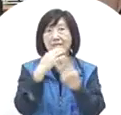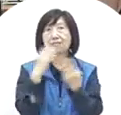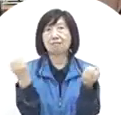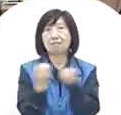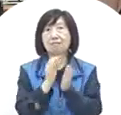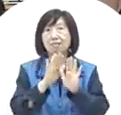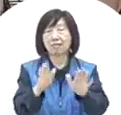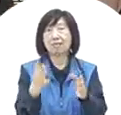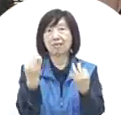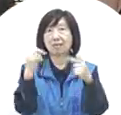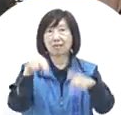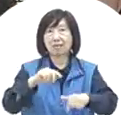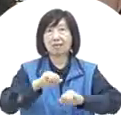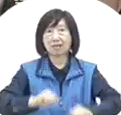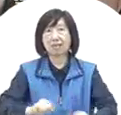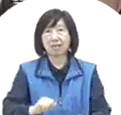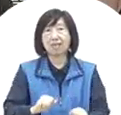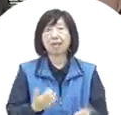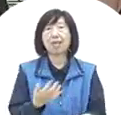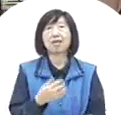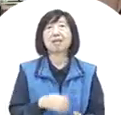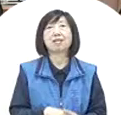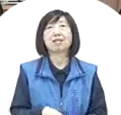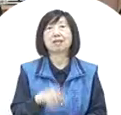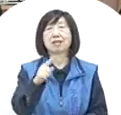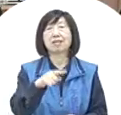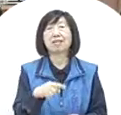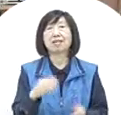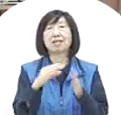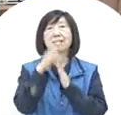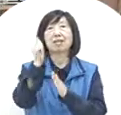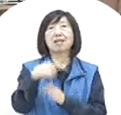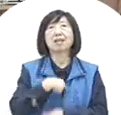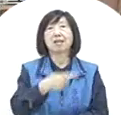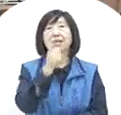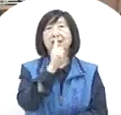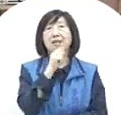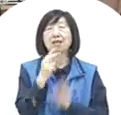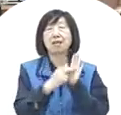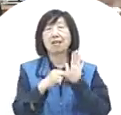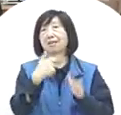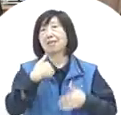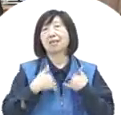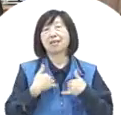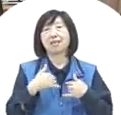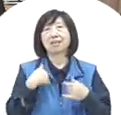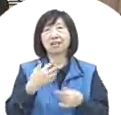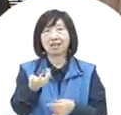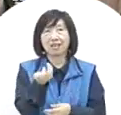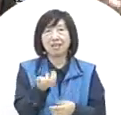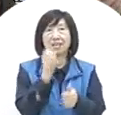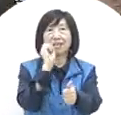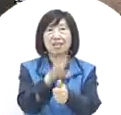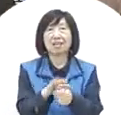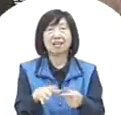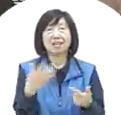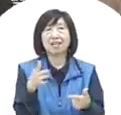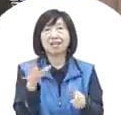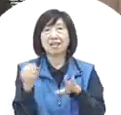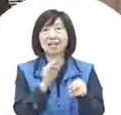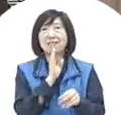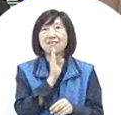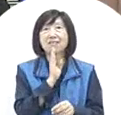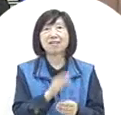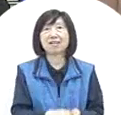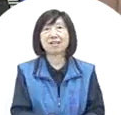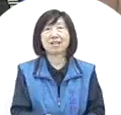数位健康的一个产业定位。 局长非常开心从你嘴巴上听到，因为这次我之前告诉你的， 不是， 因为我们目前